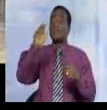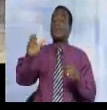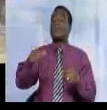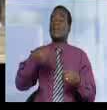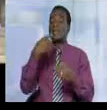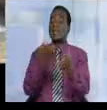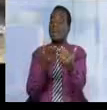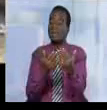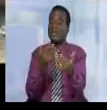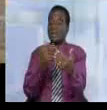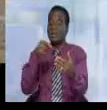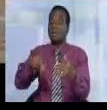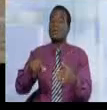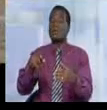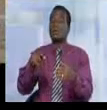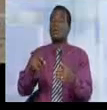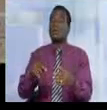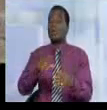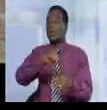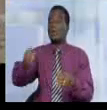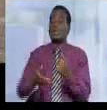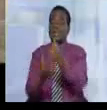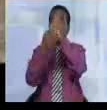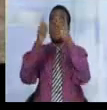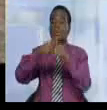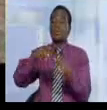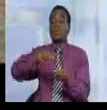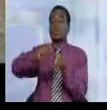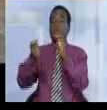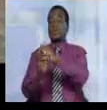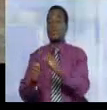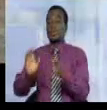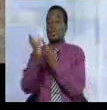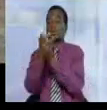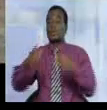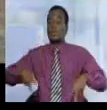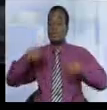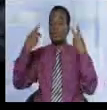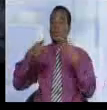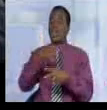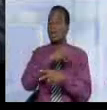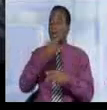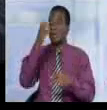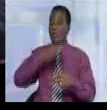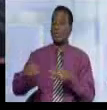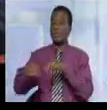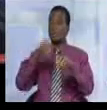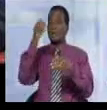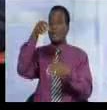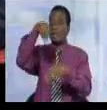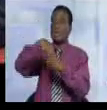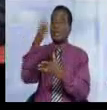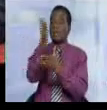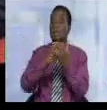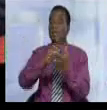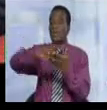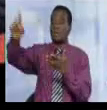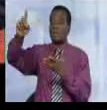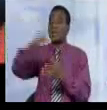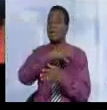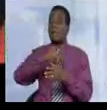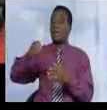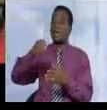de l'État de Côte d'Ivoire pour améliorer leurs conditions de vie. Un vœu qui va se réaliser dans quelques semaines. État réactive le Fonds